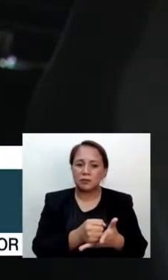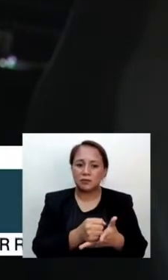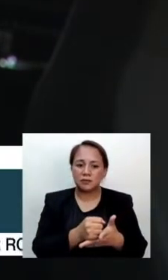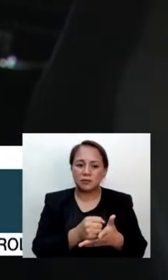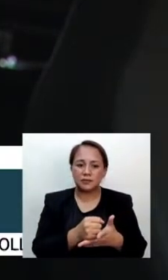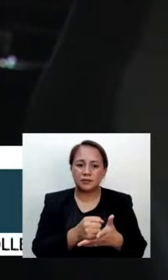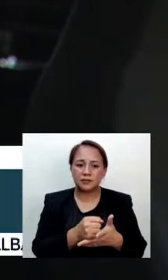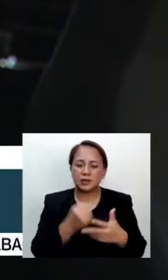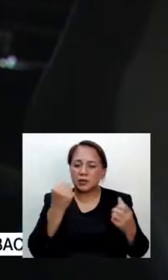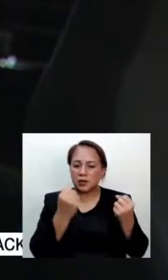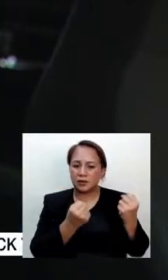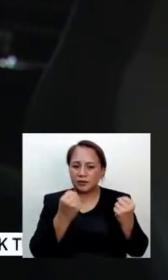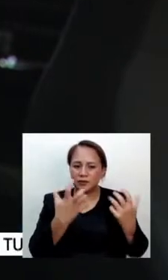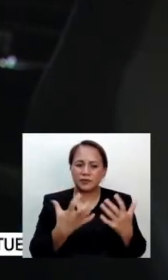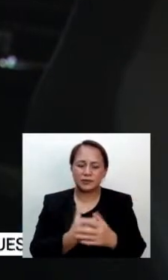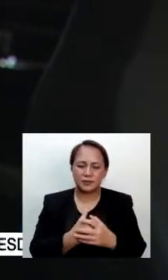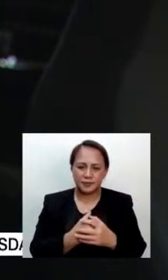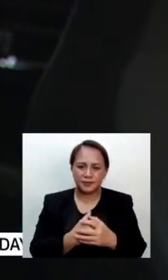mga drivers.